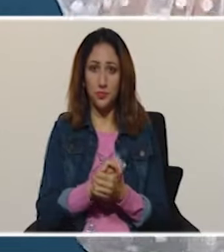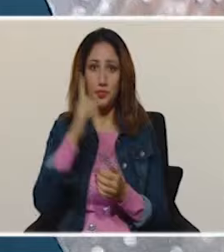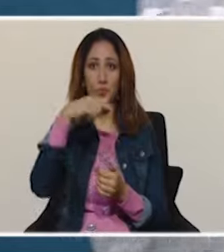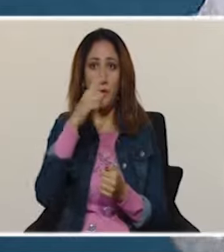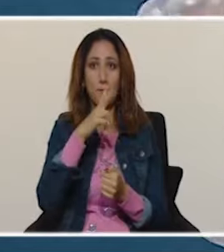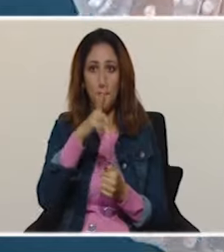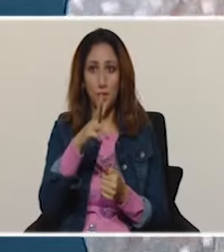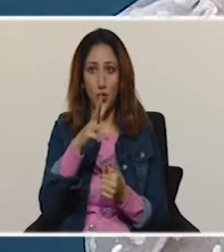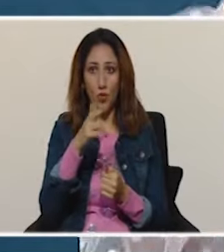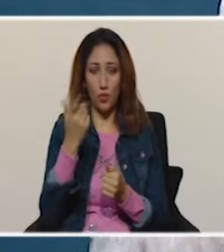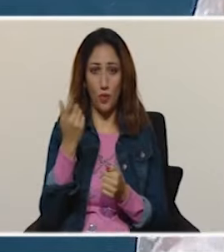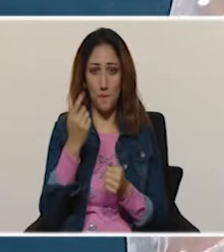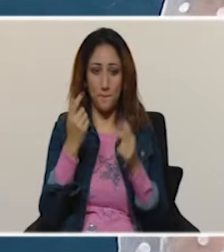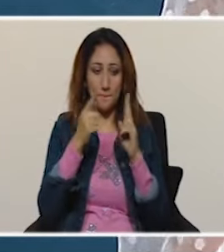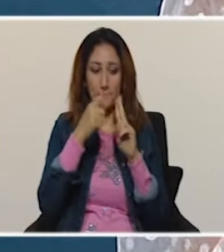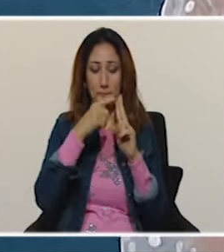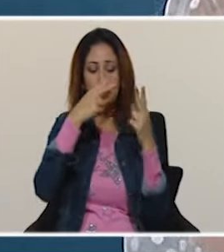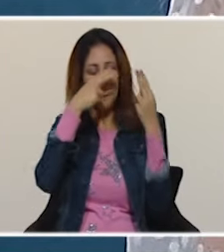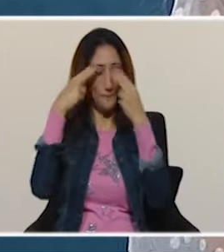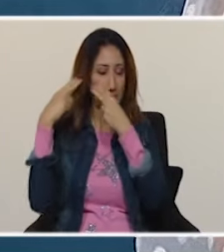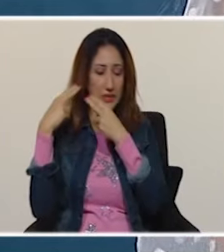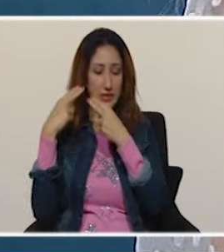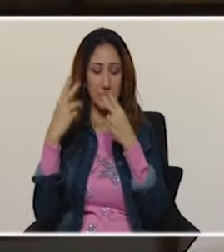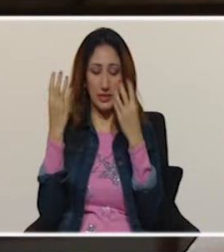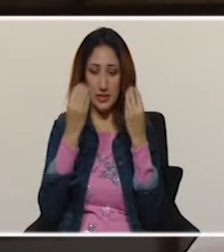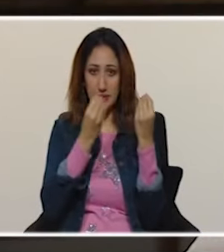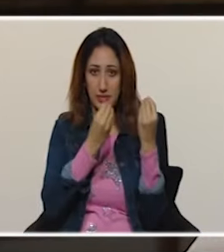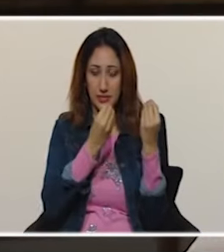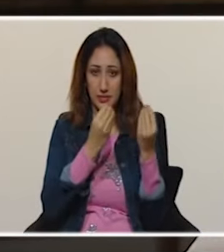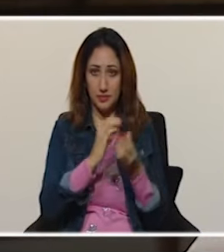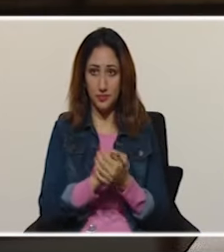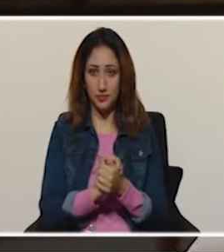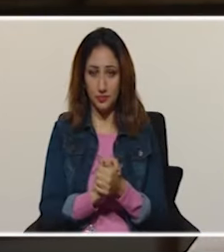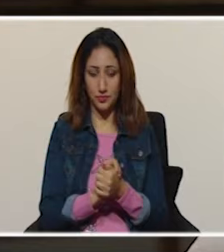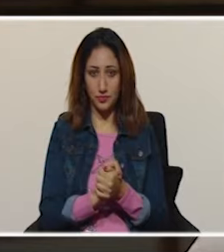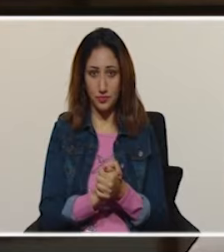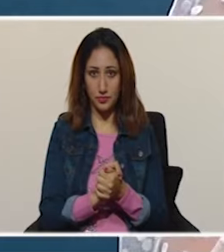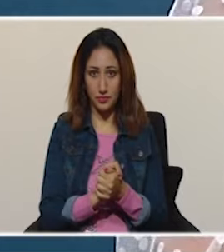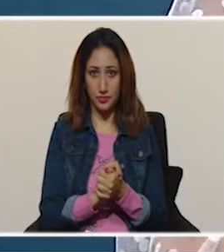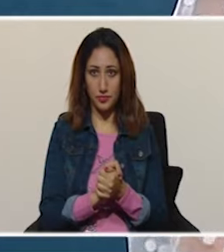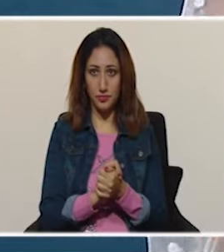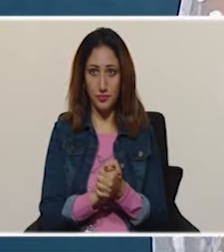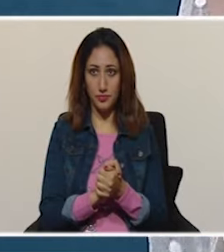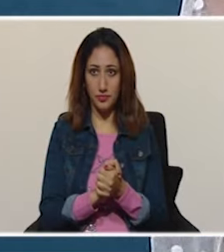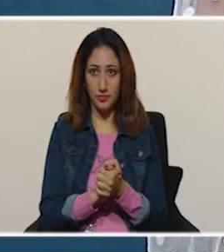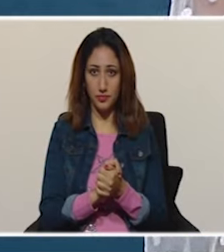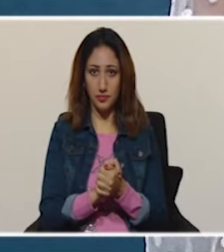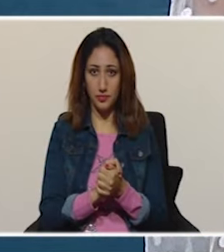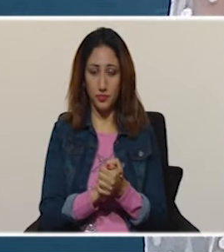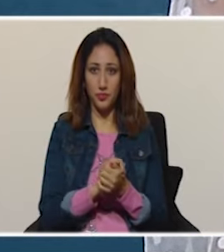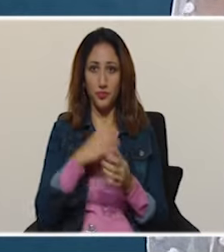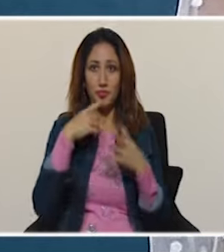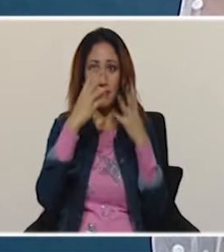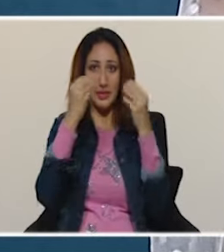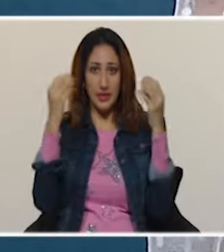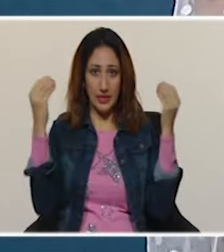فبروح بسرح كتير بس لا شاطره انت بتشغلي اولاد الجيران ولا هم اللي بيشغلوك؟ لو هم قاعدين ورايا